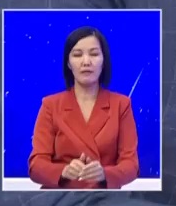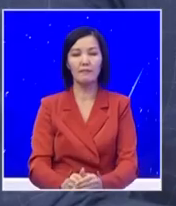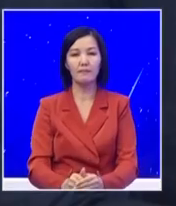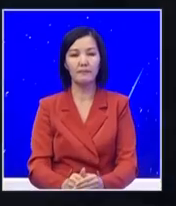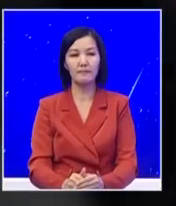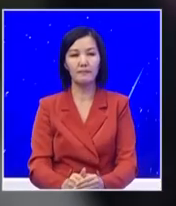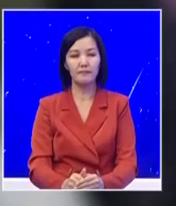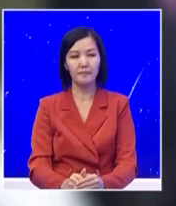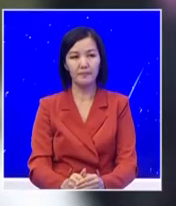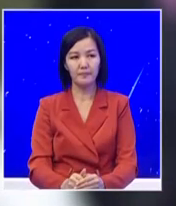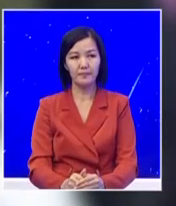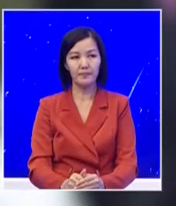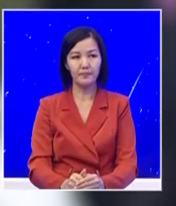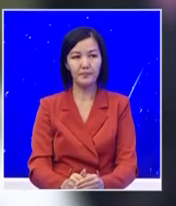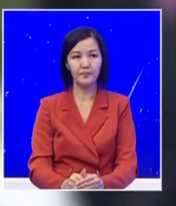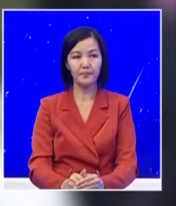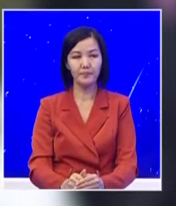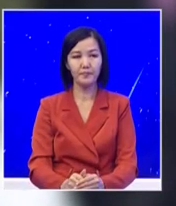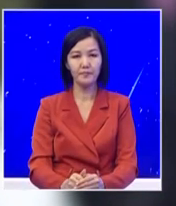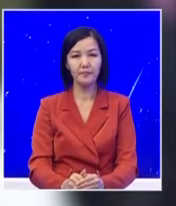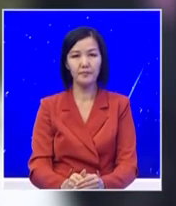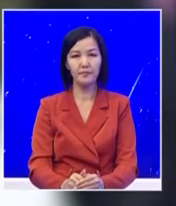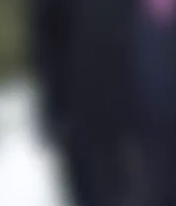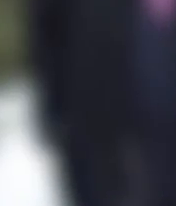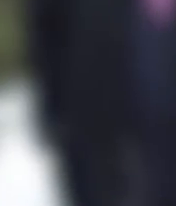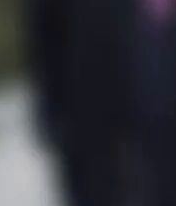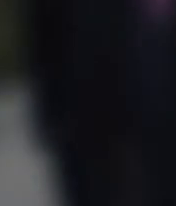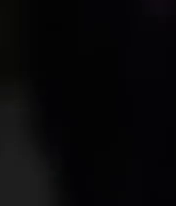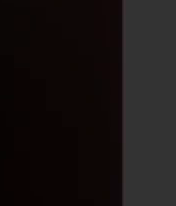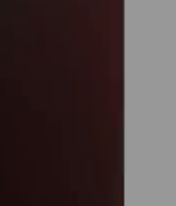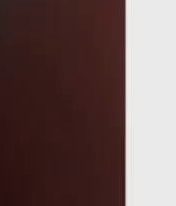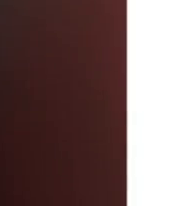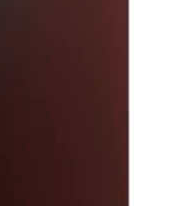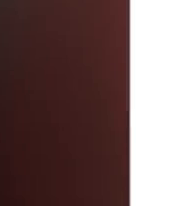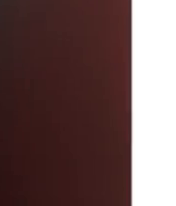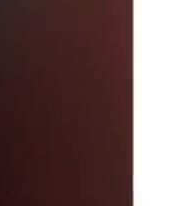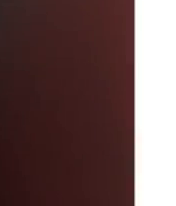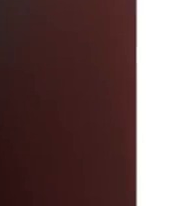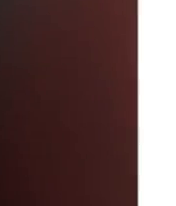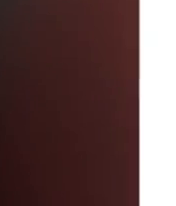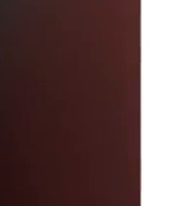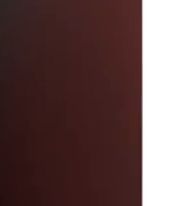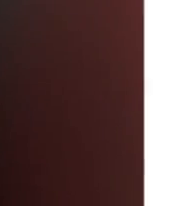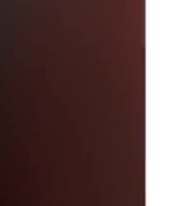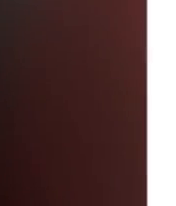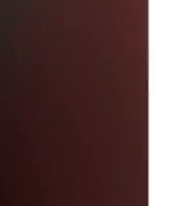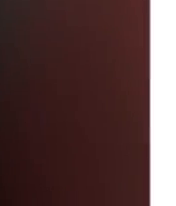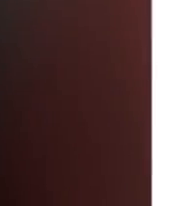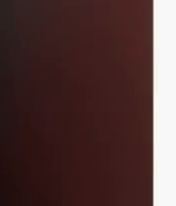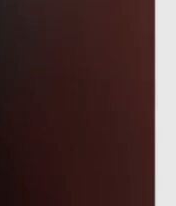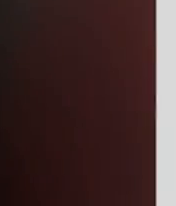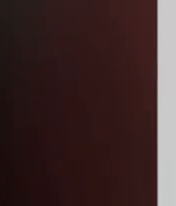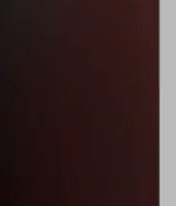қимай кетіп, қимай кетіп барады.